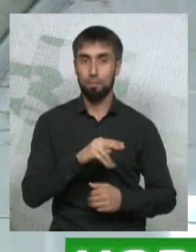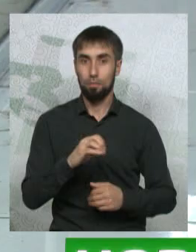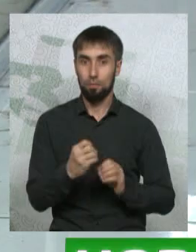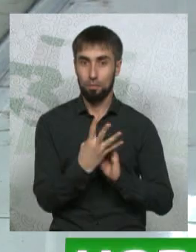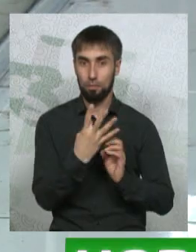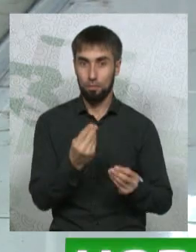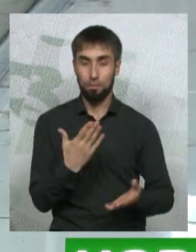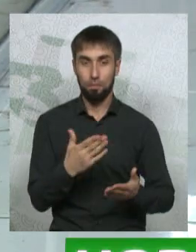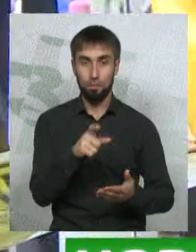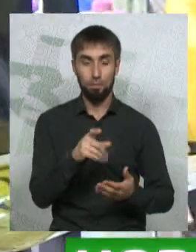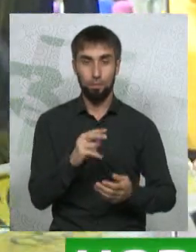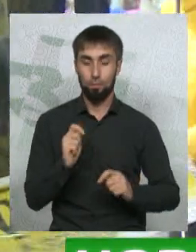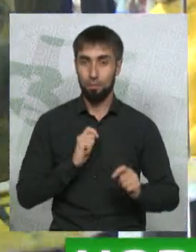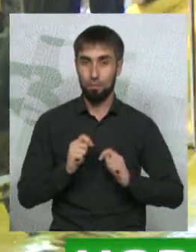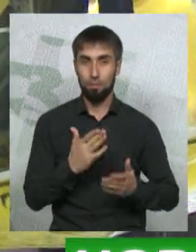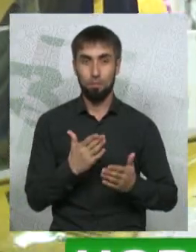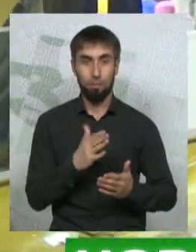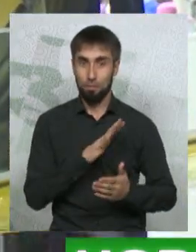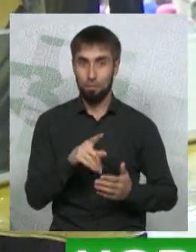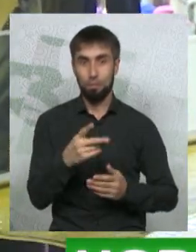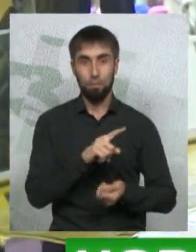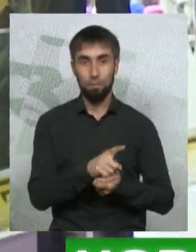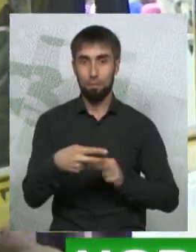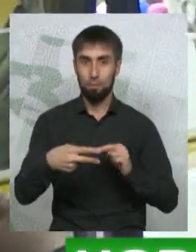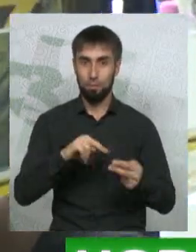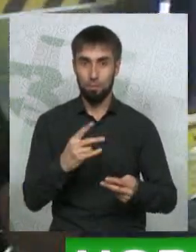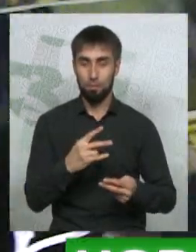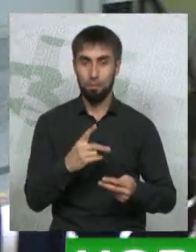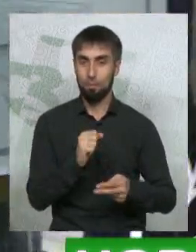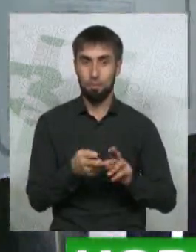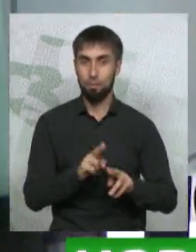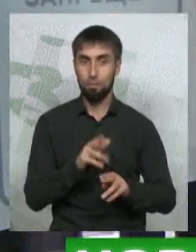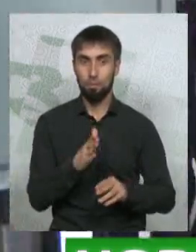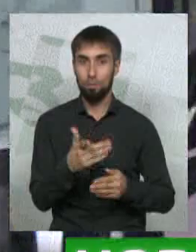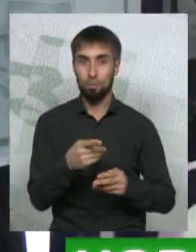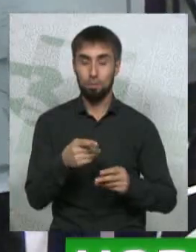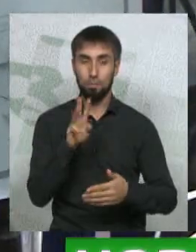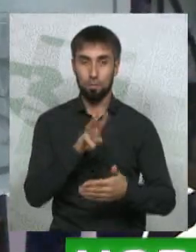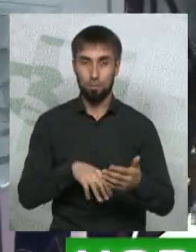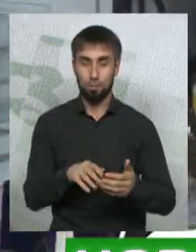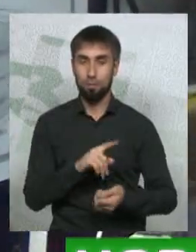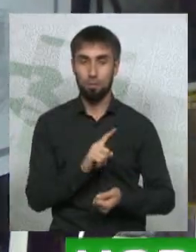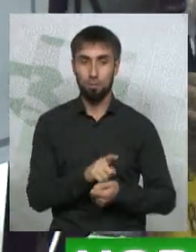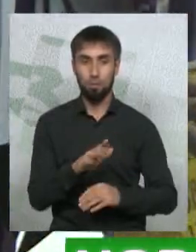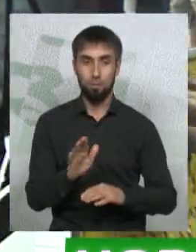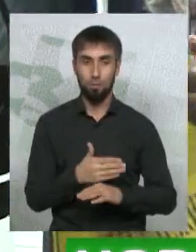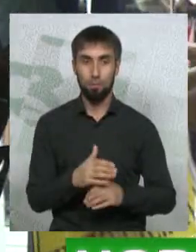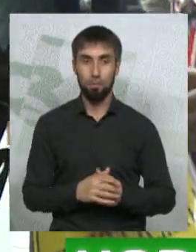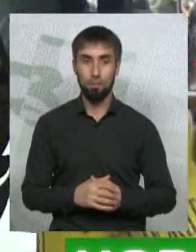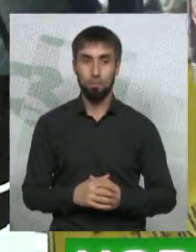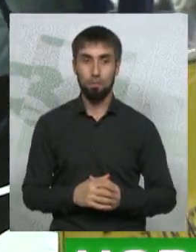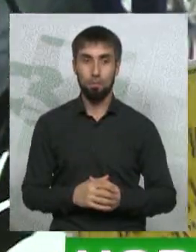14 дней, если товар не был в употреблении, да хуси ешь душу обменять, и за это будет штрафные санкции. Обязательно убери.